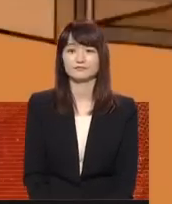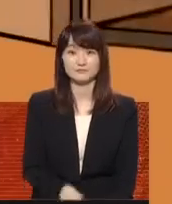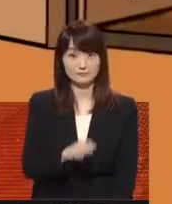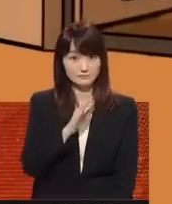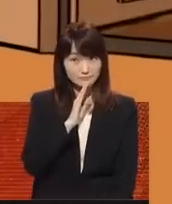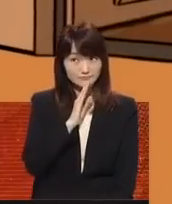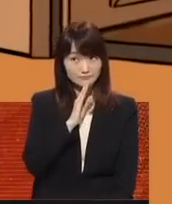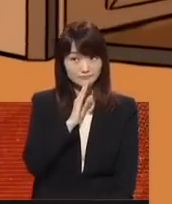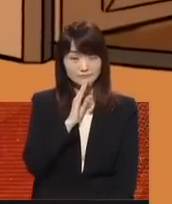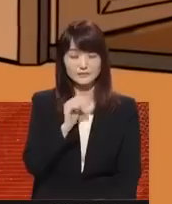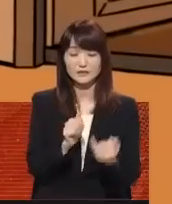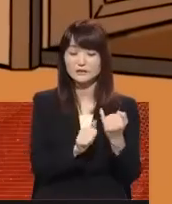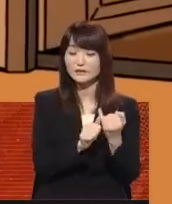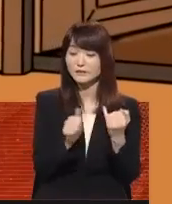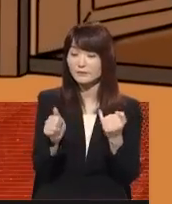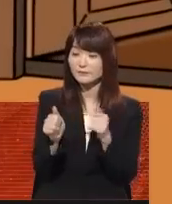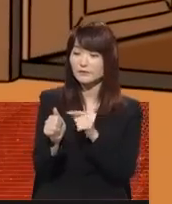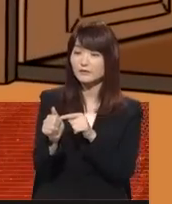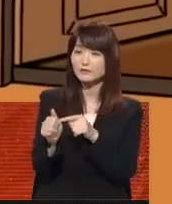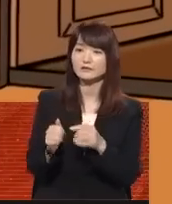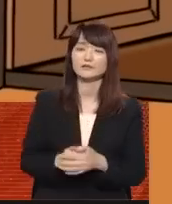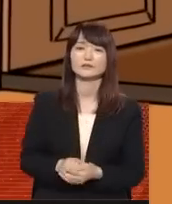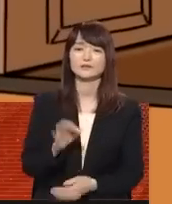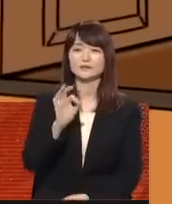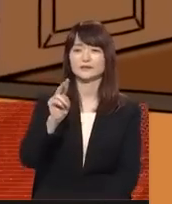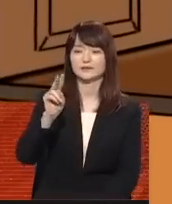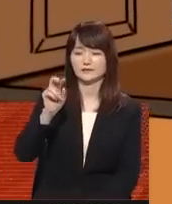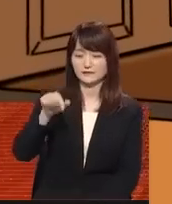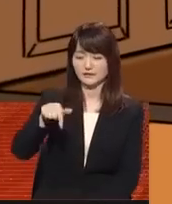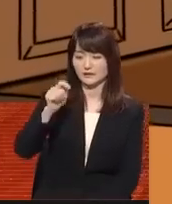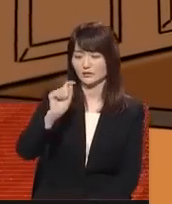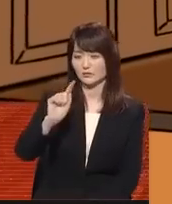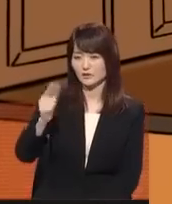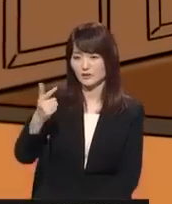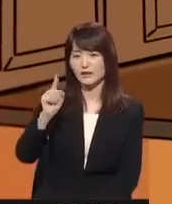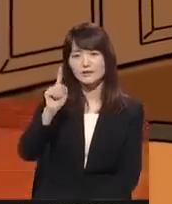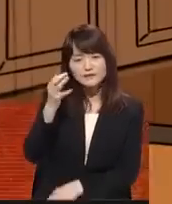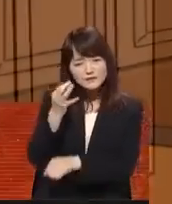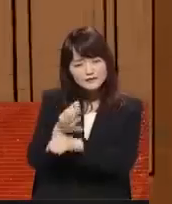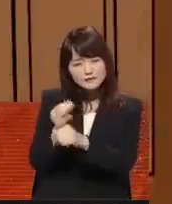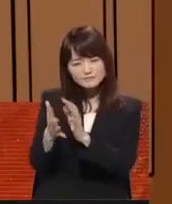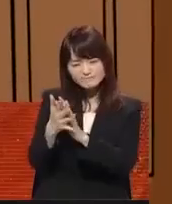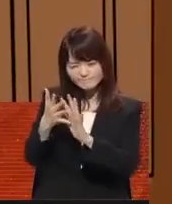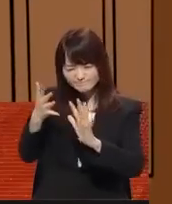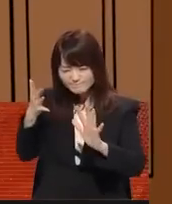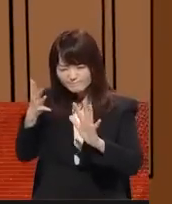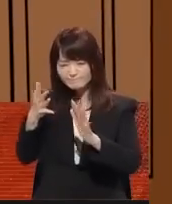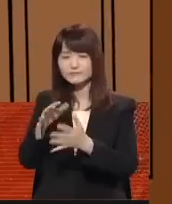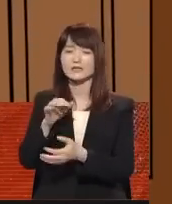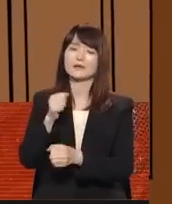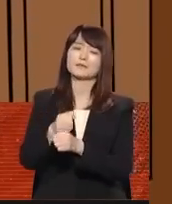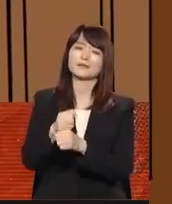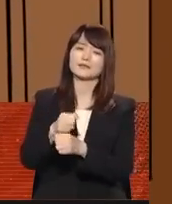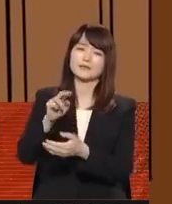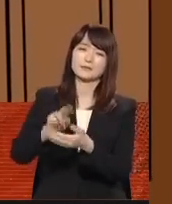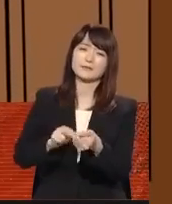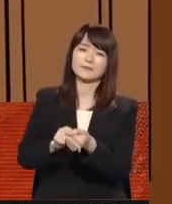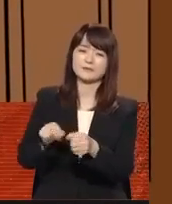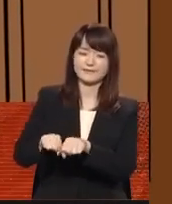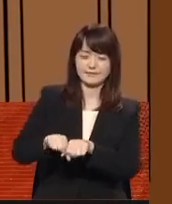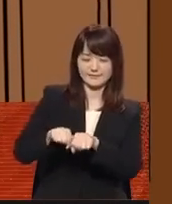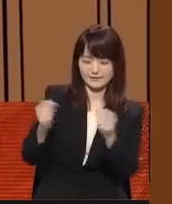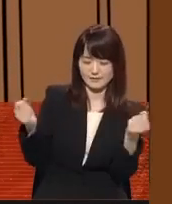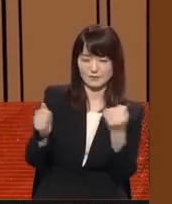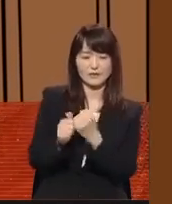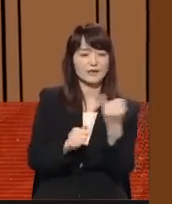실제로 그렇습니다이 남편은 요새 보니까 약과 하나 사려고 줄을 서서 기다린다더라 약과 만들어서 팔면 대박 날 것 같다 라면서